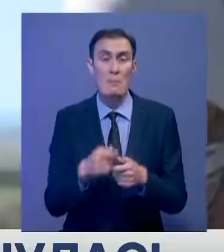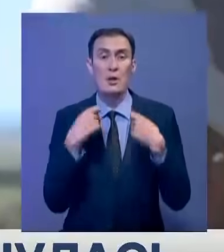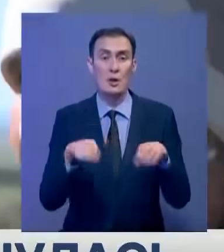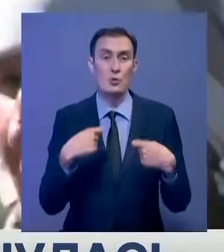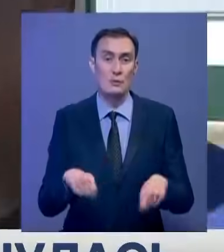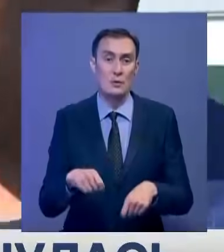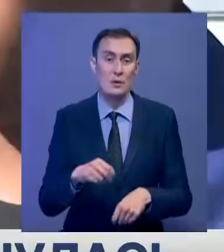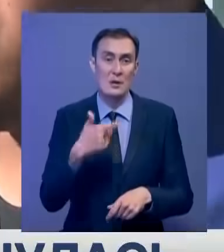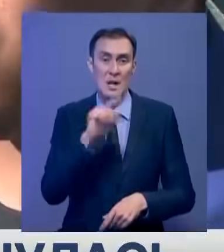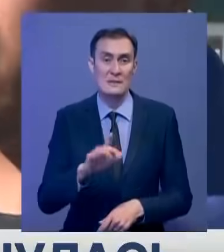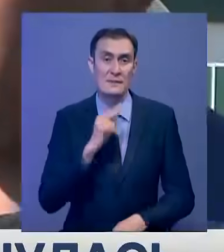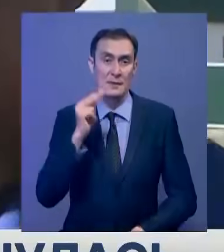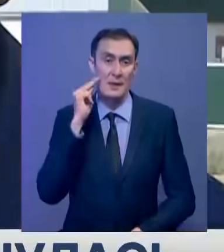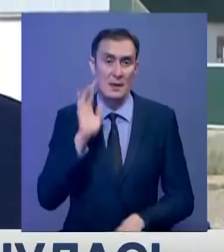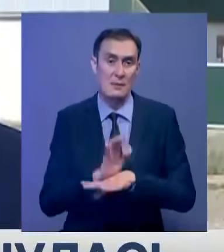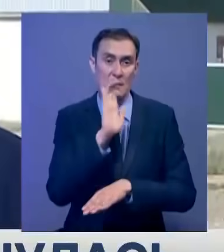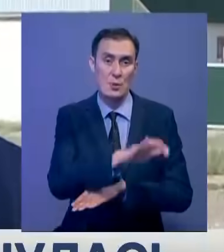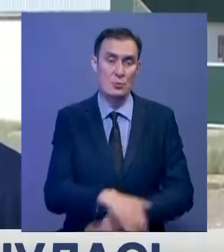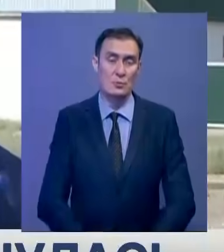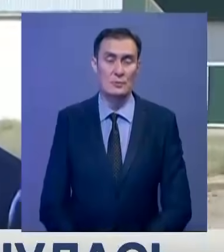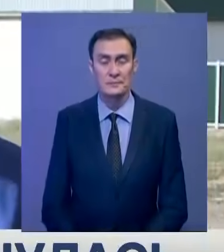в Китай.